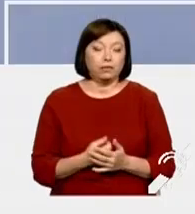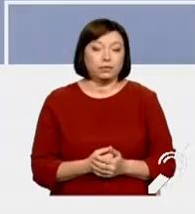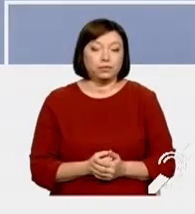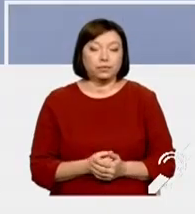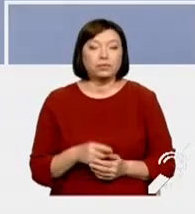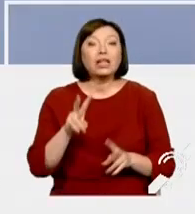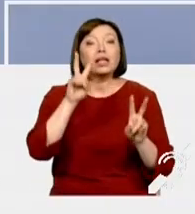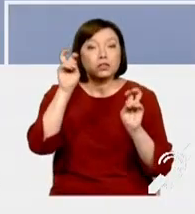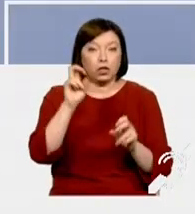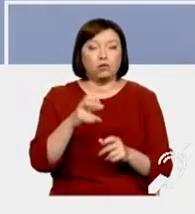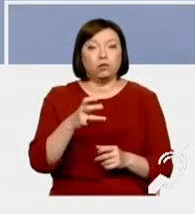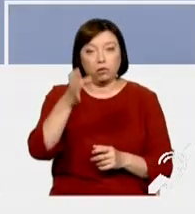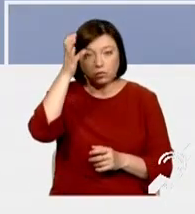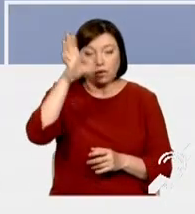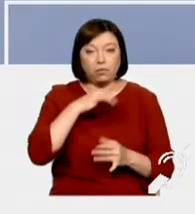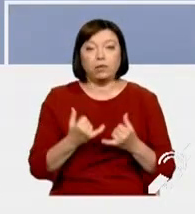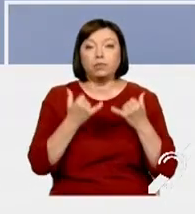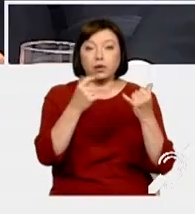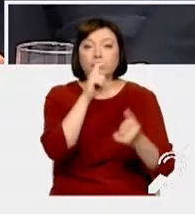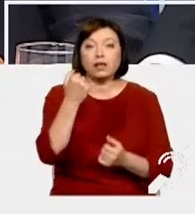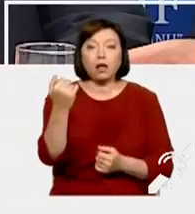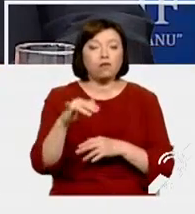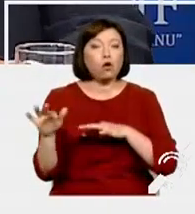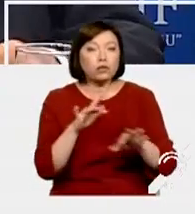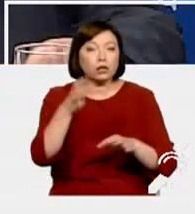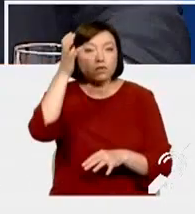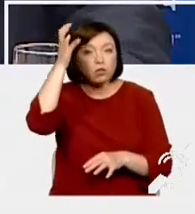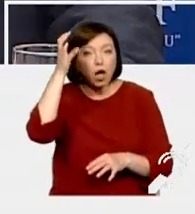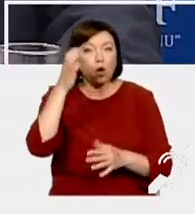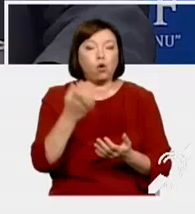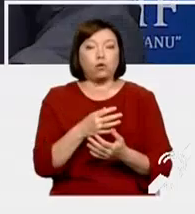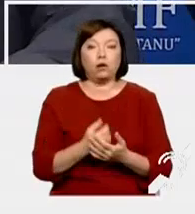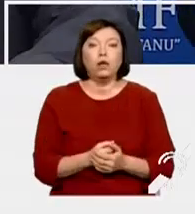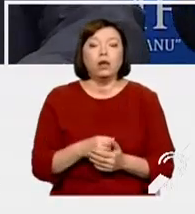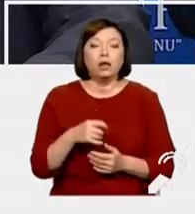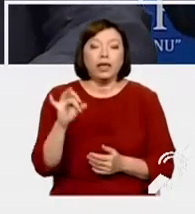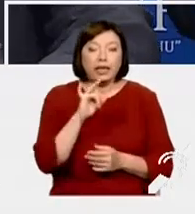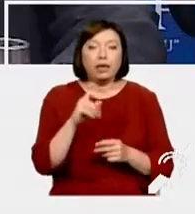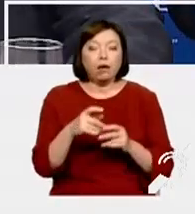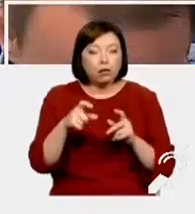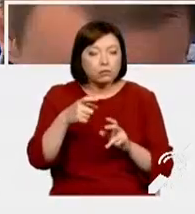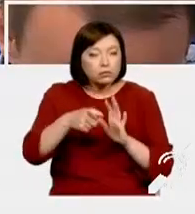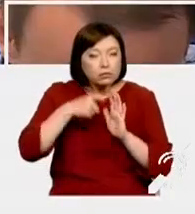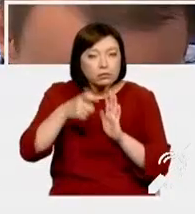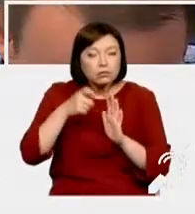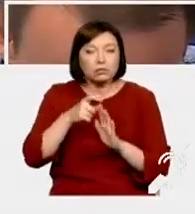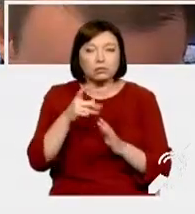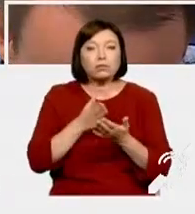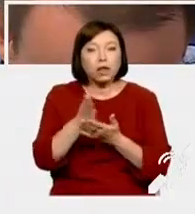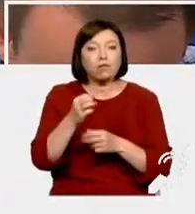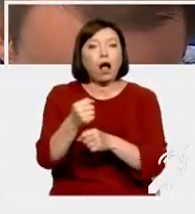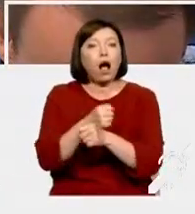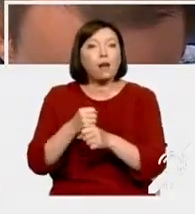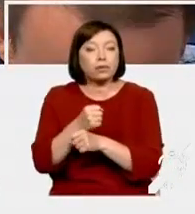urca titlul Onorific i a fost fost acordat pentru activitate științifică prodigioasă și pentru descoperirile în domeniul